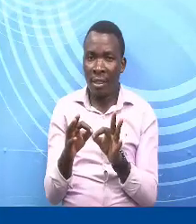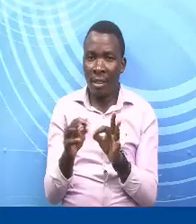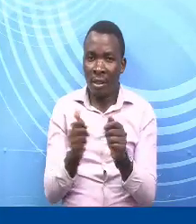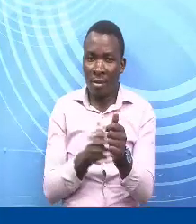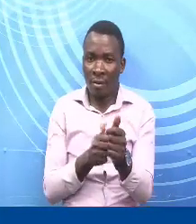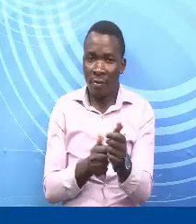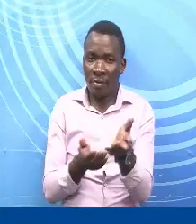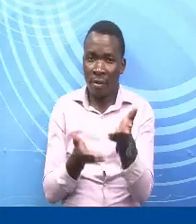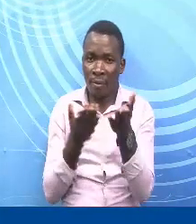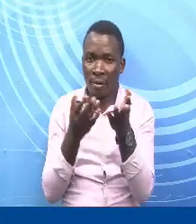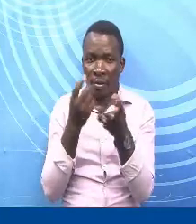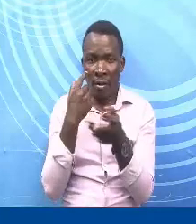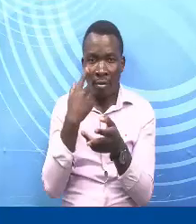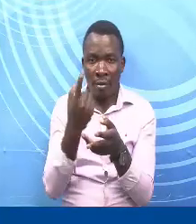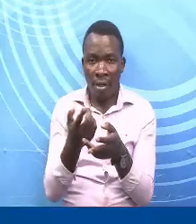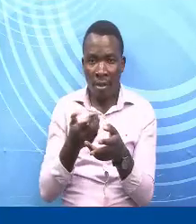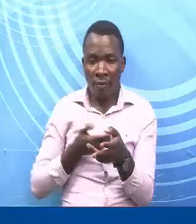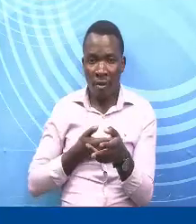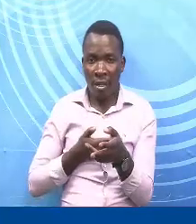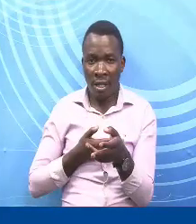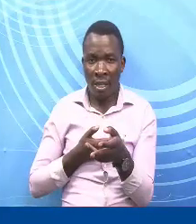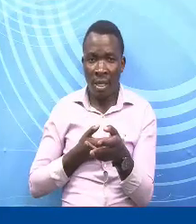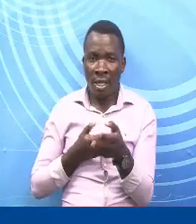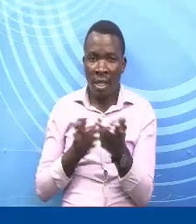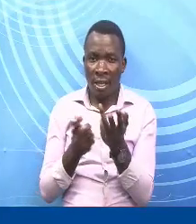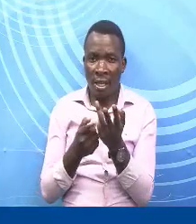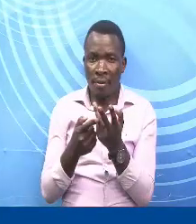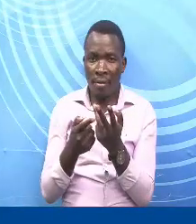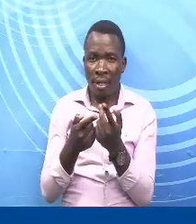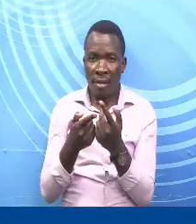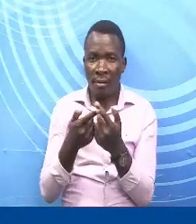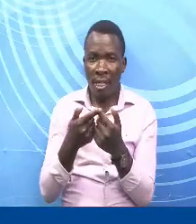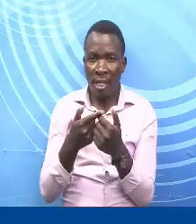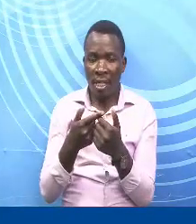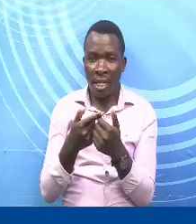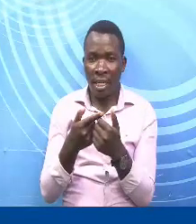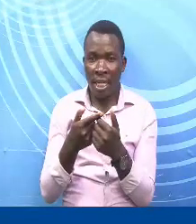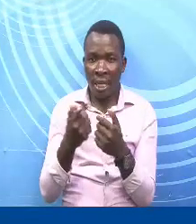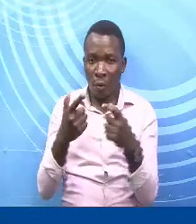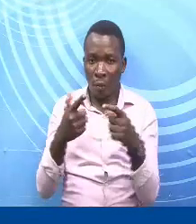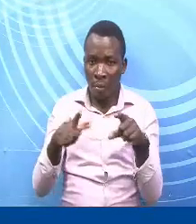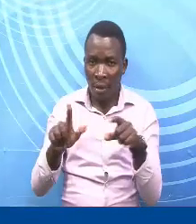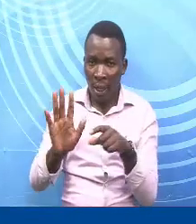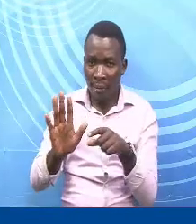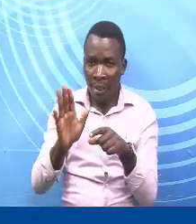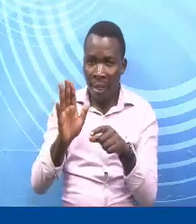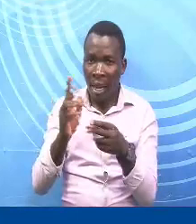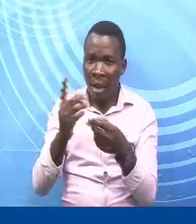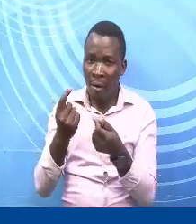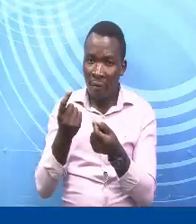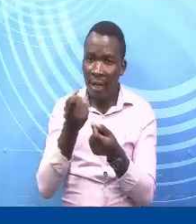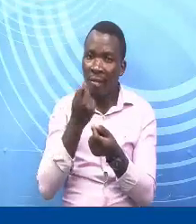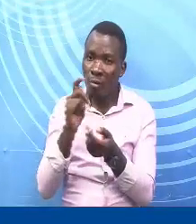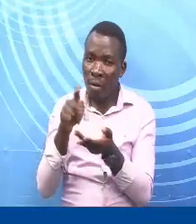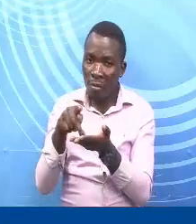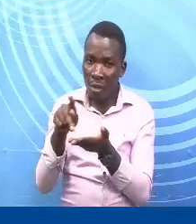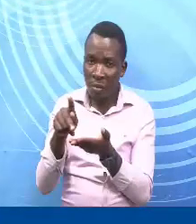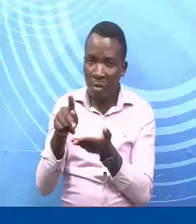twakurikiranye twasanze afite yarabariwe ku isambu ye agomba kwishyurwa